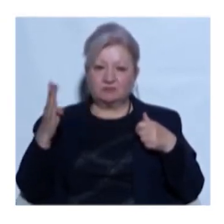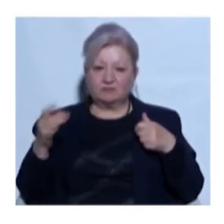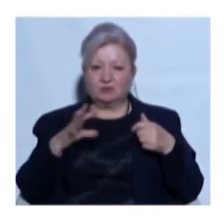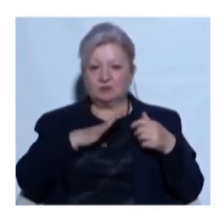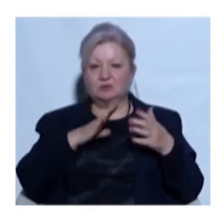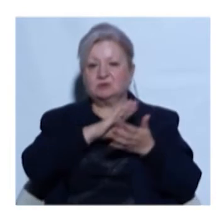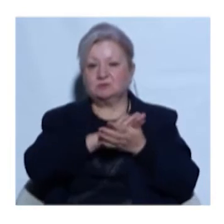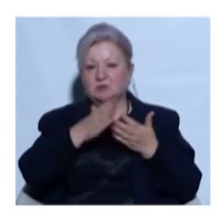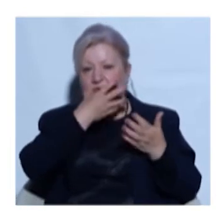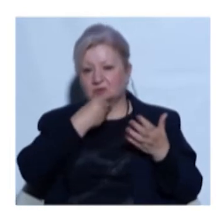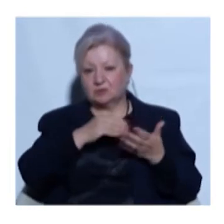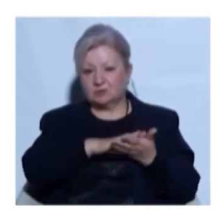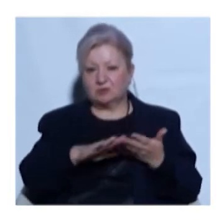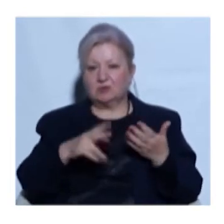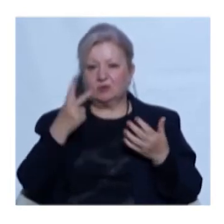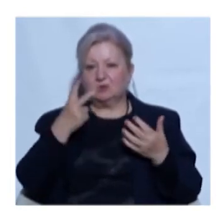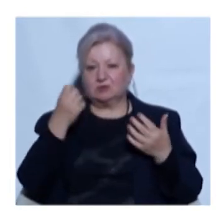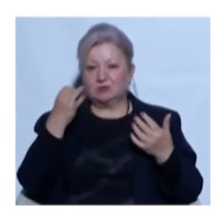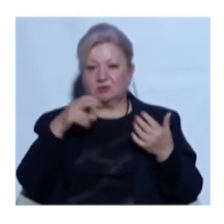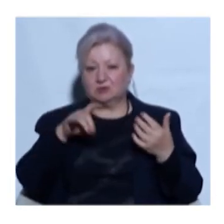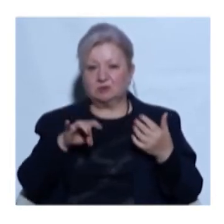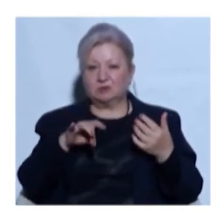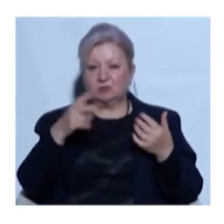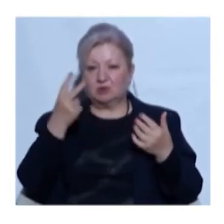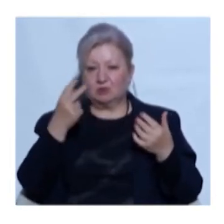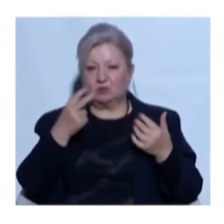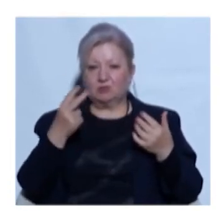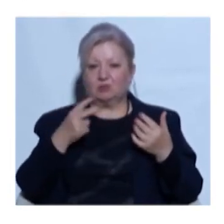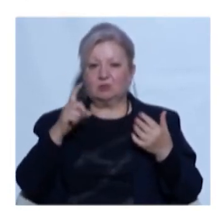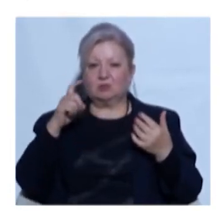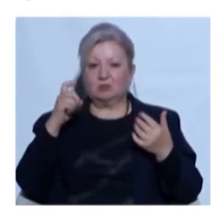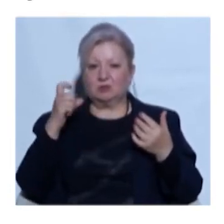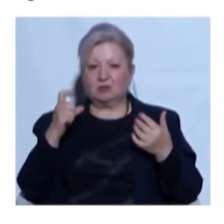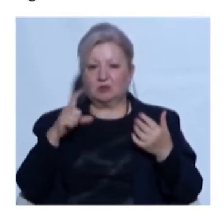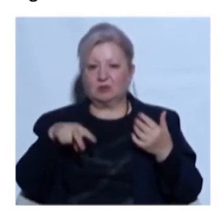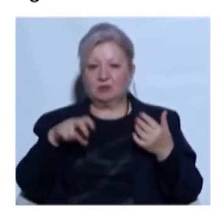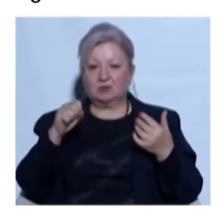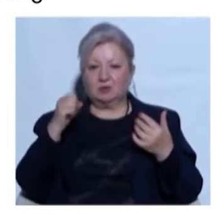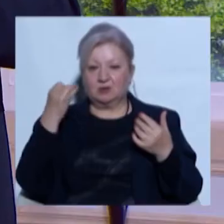მთავარნი. Kirion Meore, Ambrosi Helaia, Grigol Peradze.